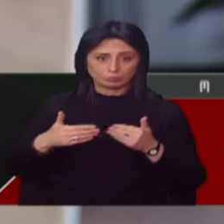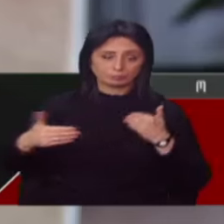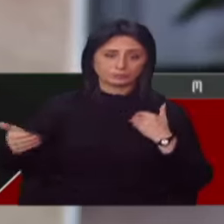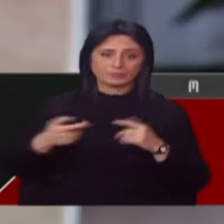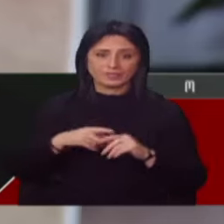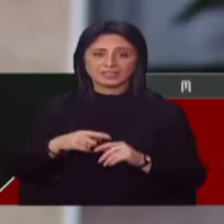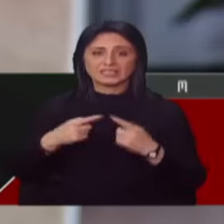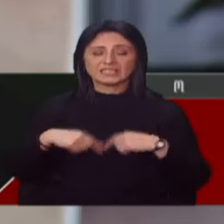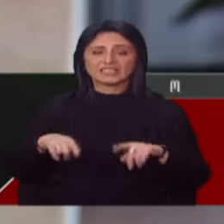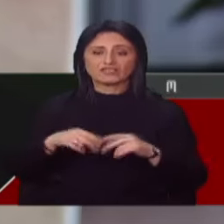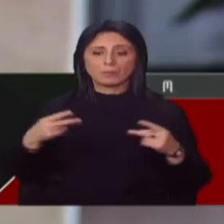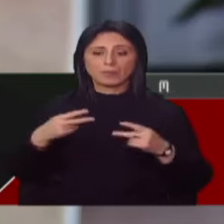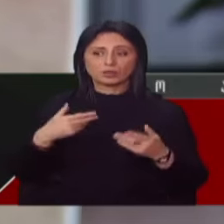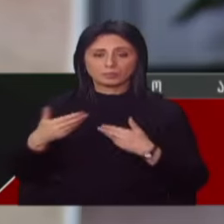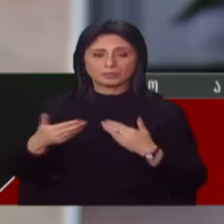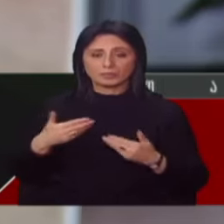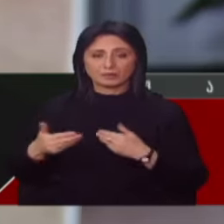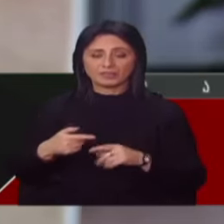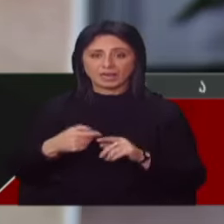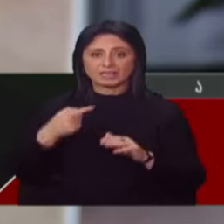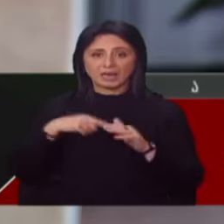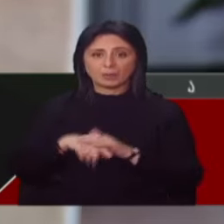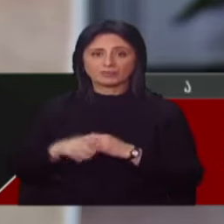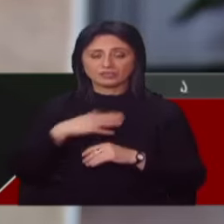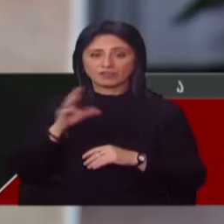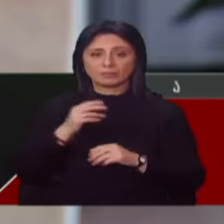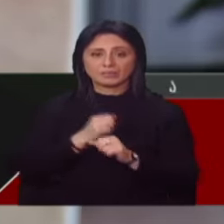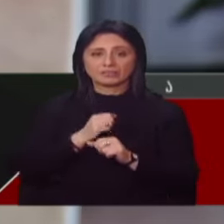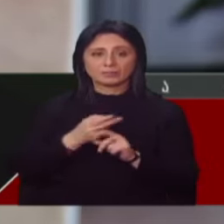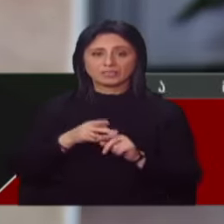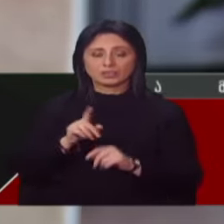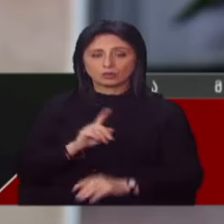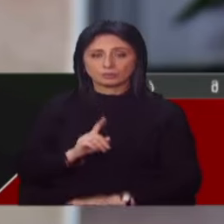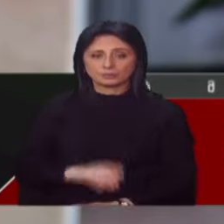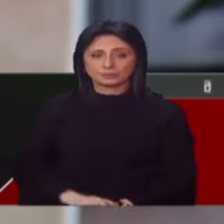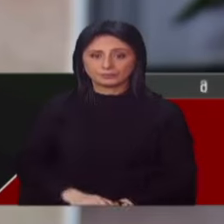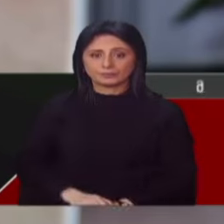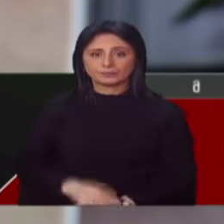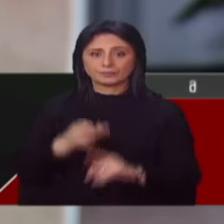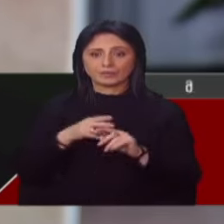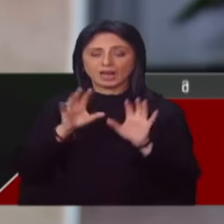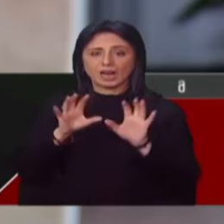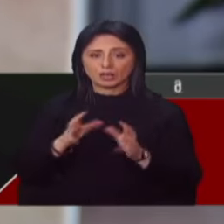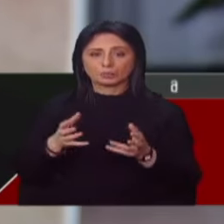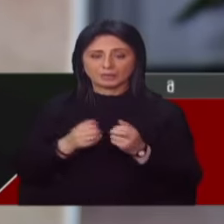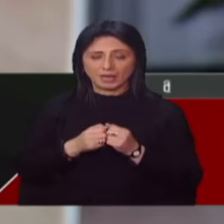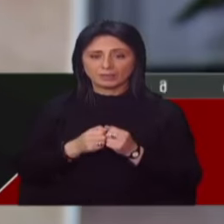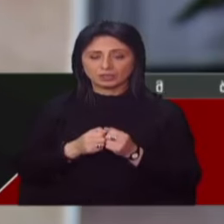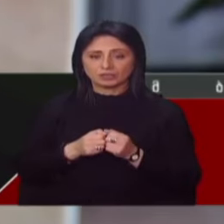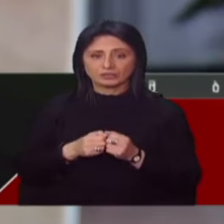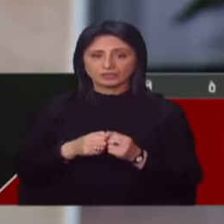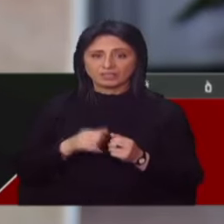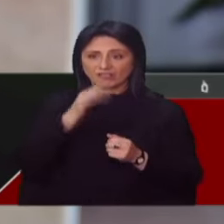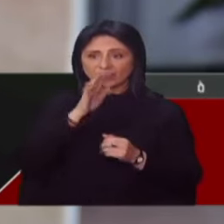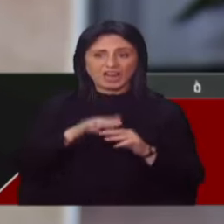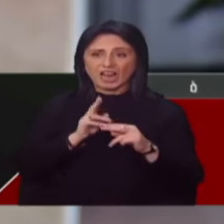და საზოგადოებაში პარტნიორების მიმართ. აქედან გამომდინარე, ჩვენ ყველაფერს გავაკეთებთ იმისთვის, რომ ამ კანონის მიღებაში ვერ ვიტყვი,